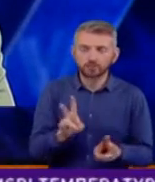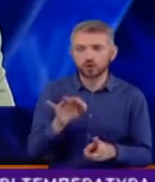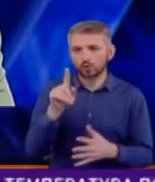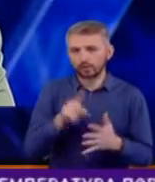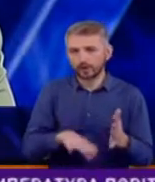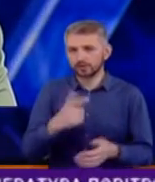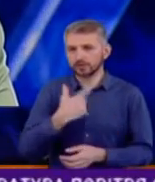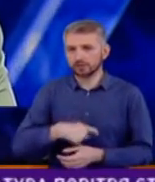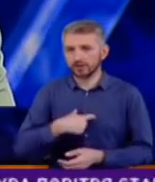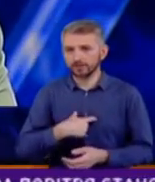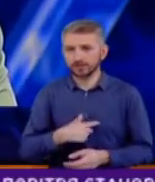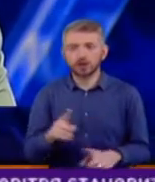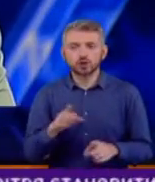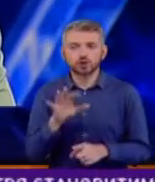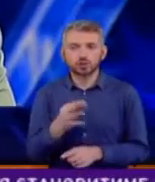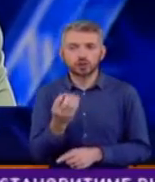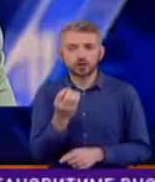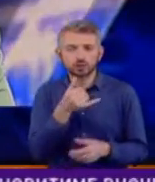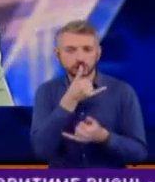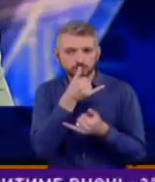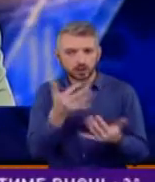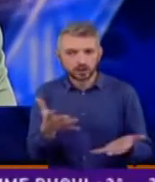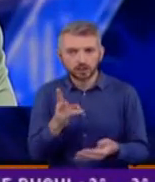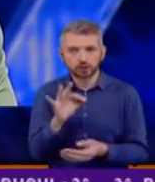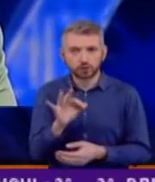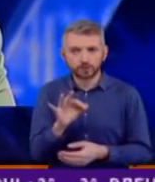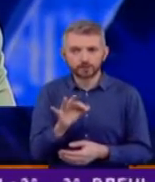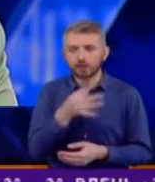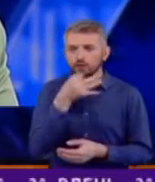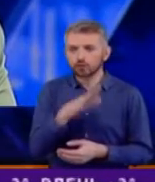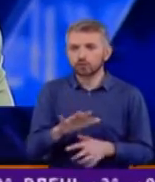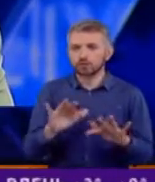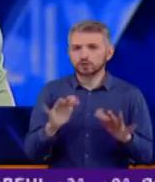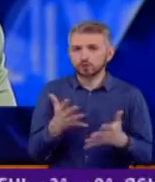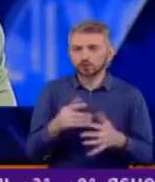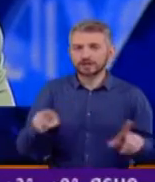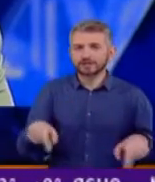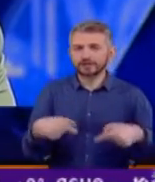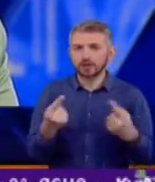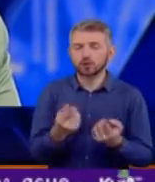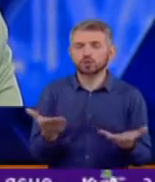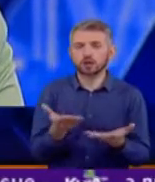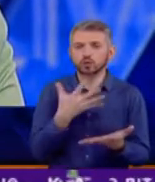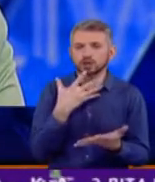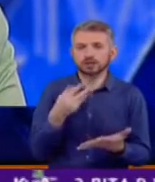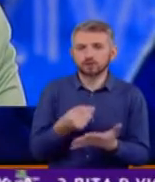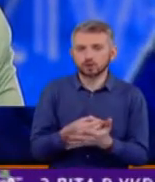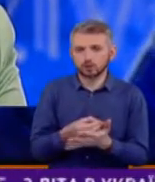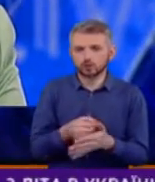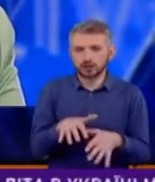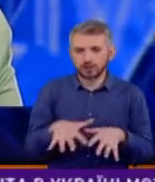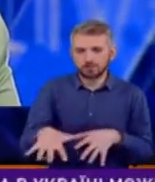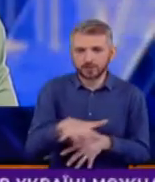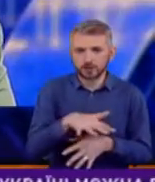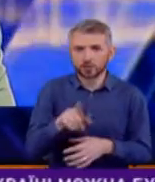верим в себя. Что-то еще не смогли, но в любом случае создаем какую-то свою империю. Зеленский